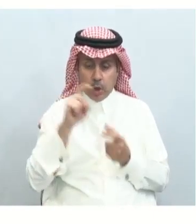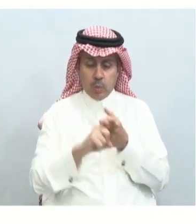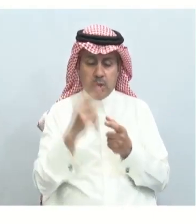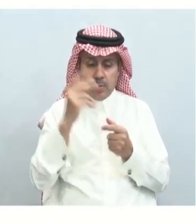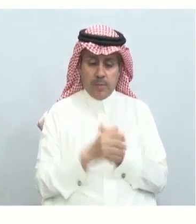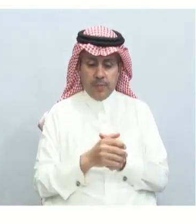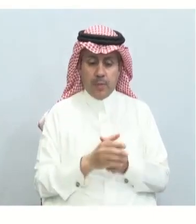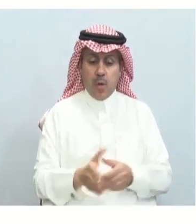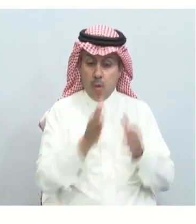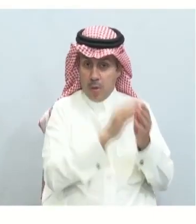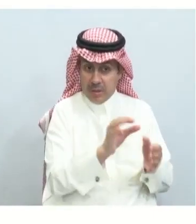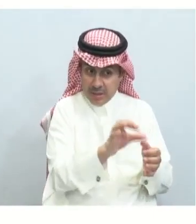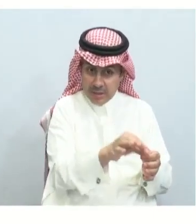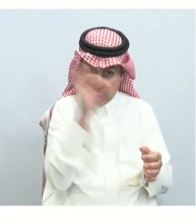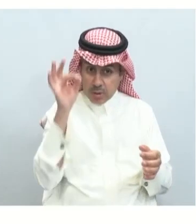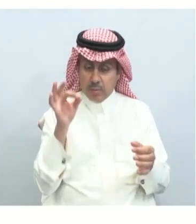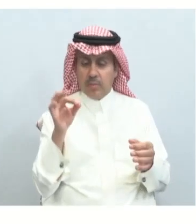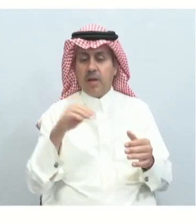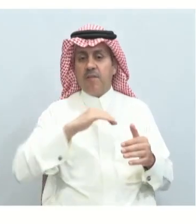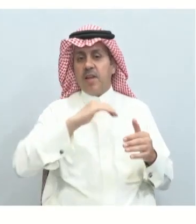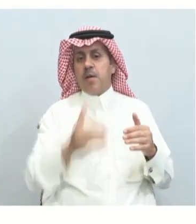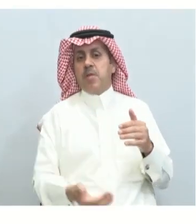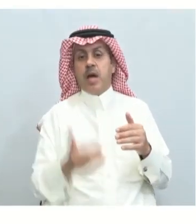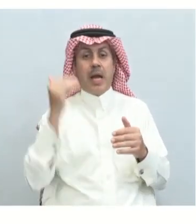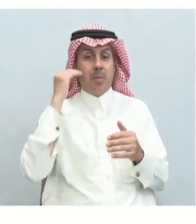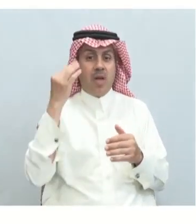من المراه ثم تزرع اللقيحة